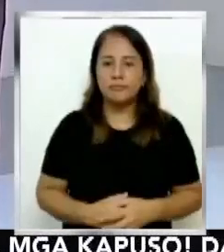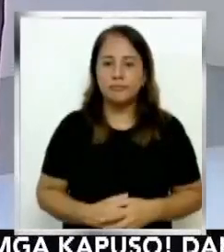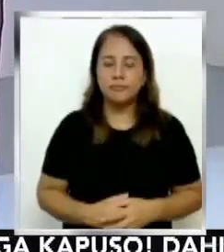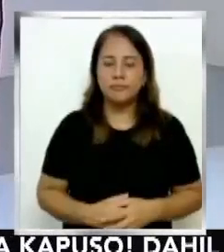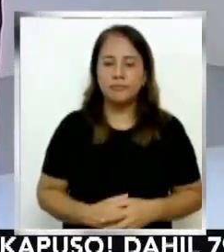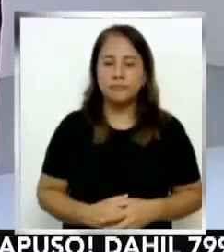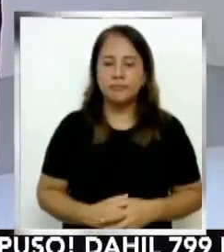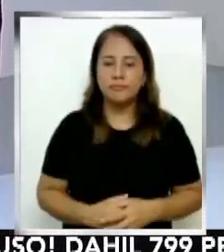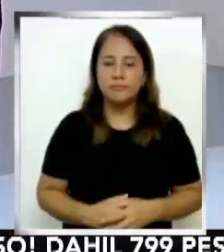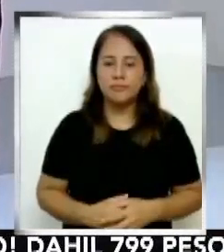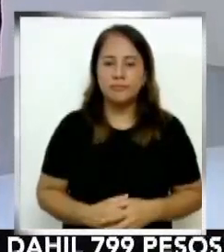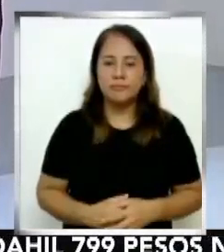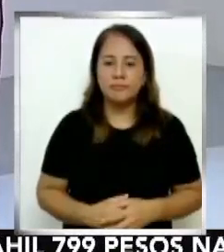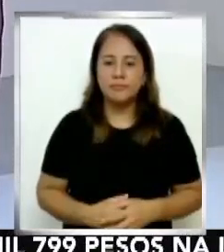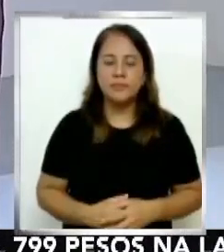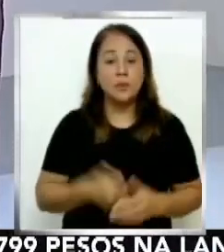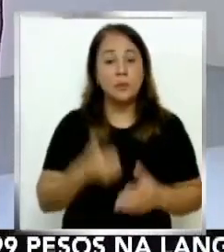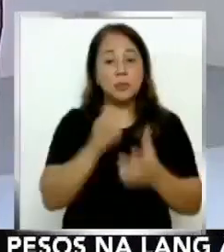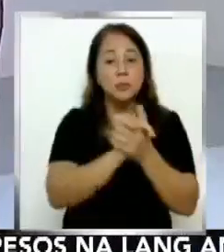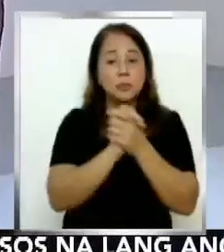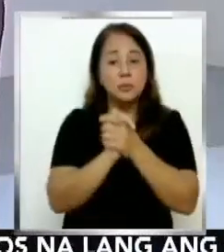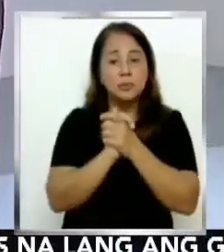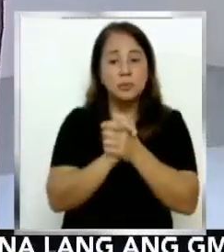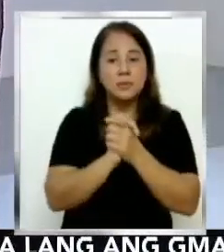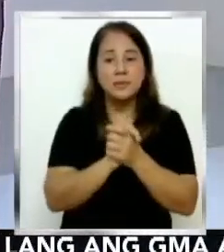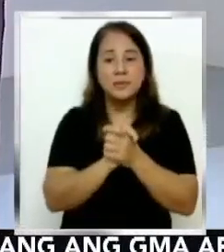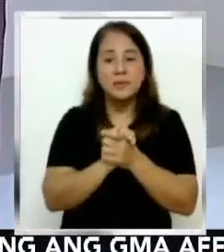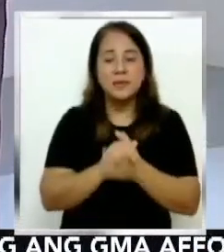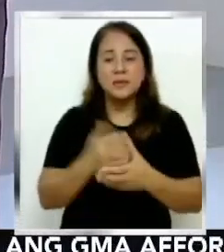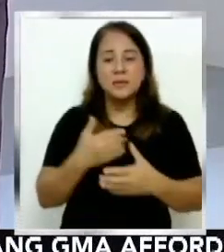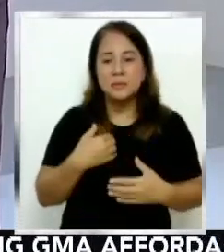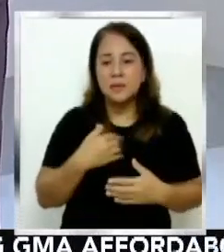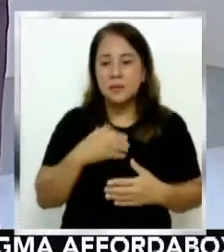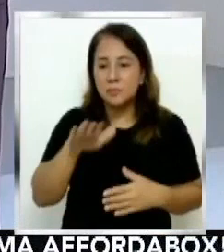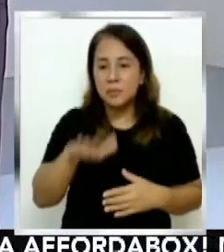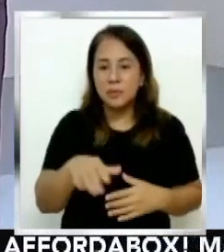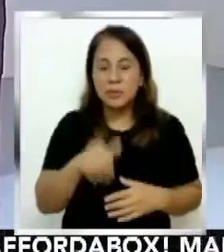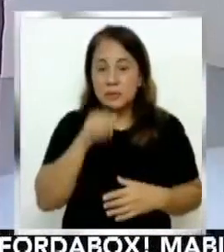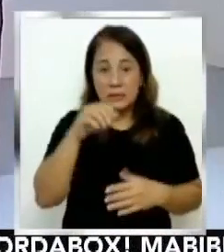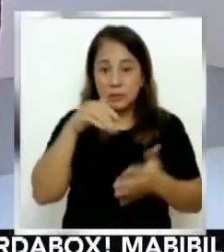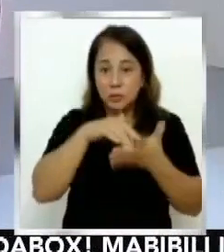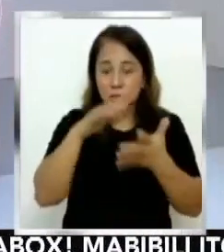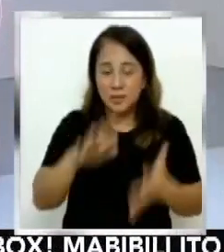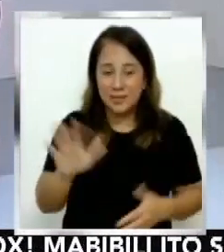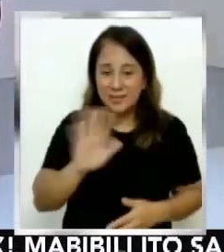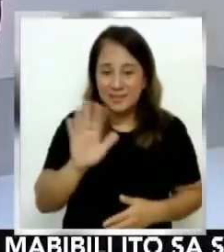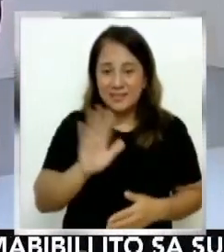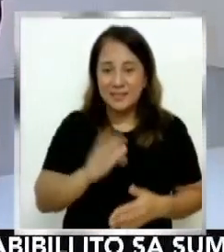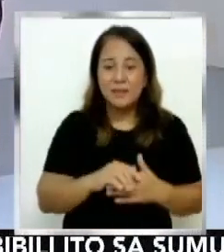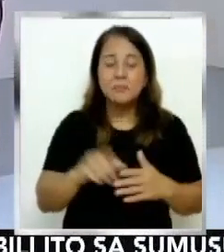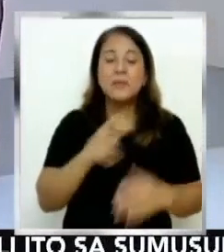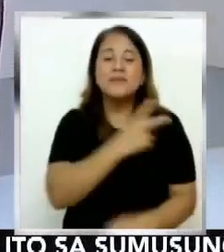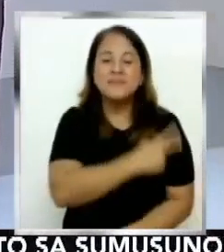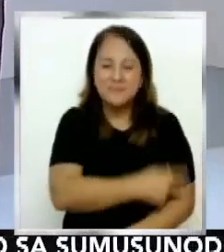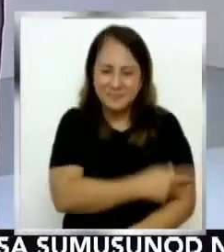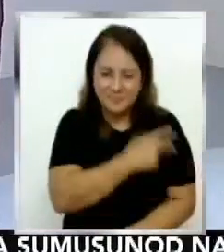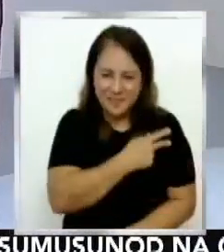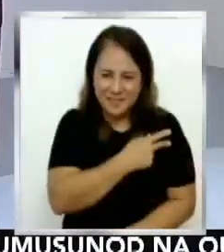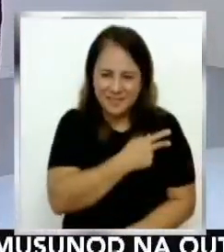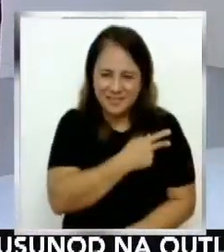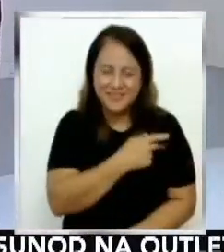Kakaibang graduation ang dinaluhan ng ilang bata. Hindi po sila mga estudyante, kundi mga pasyente. Ang kanilang